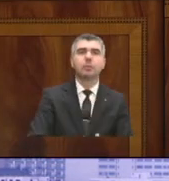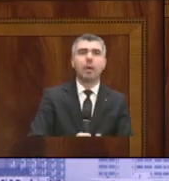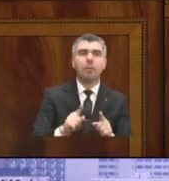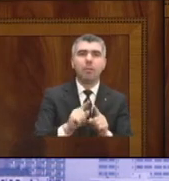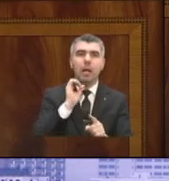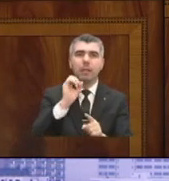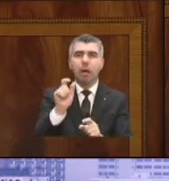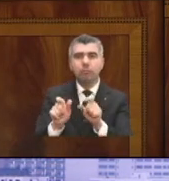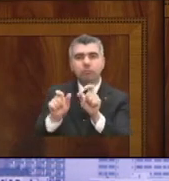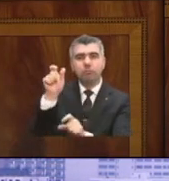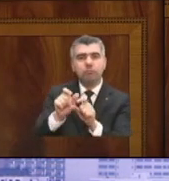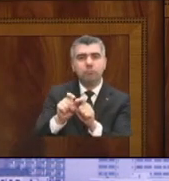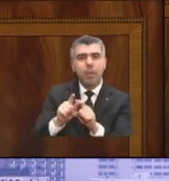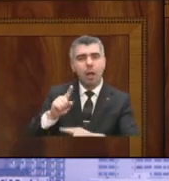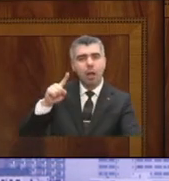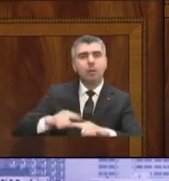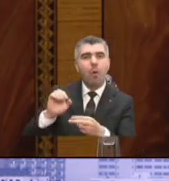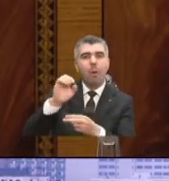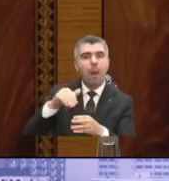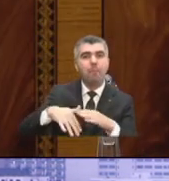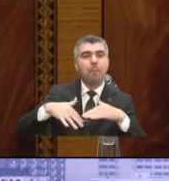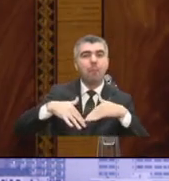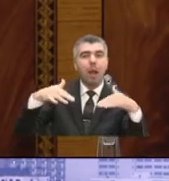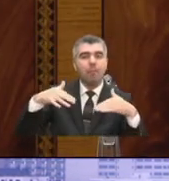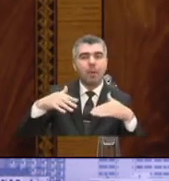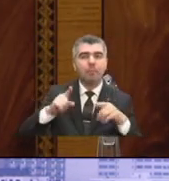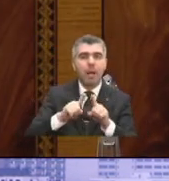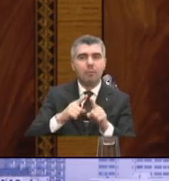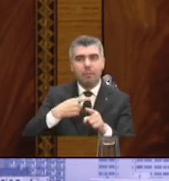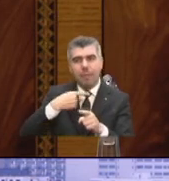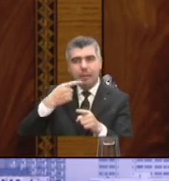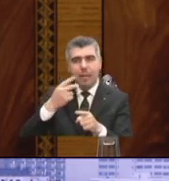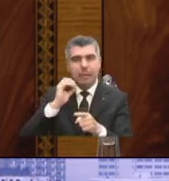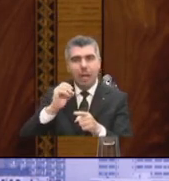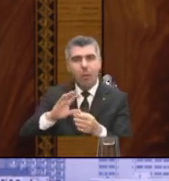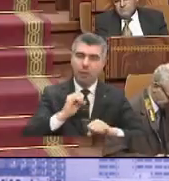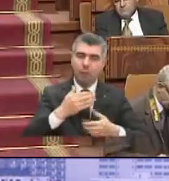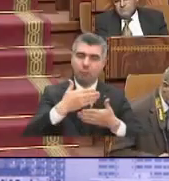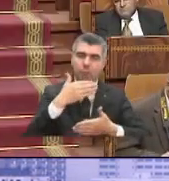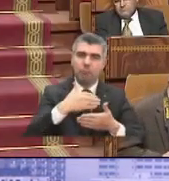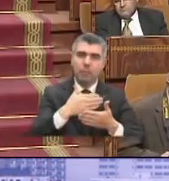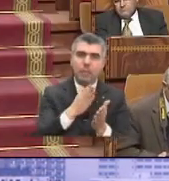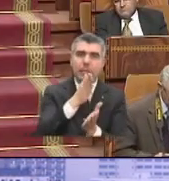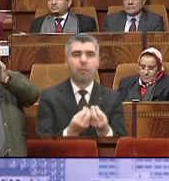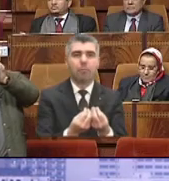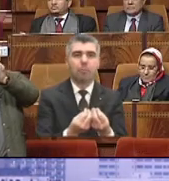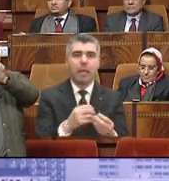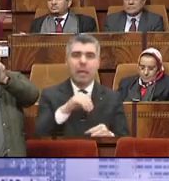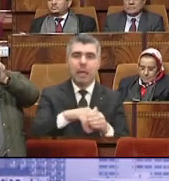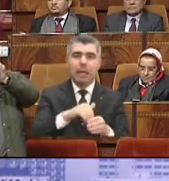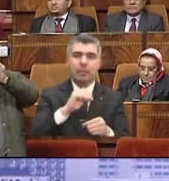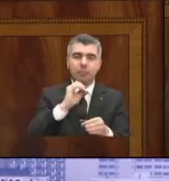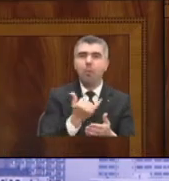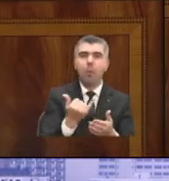المقترحه الحكومه ايجابيا من المستوى مجلس النواب تقدم تقريبا 34 مقترح تعديلي لمشروع قانون